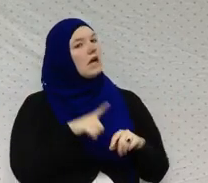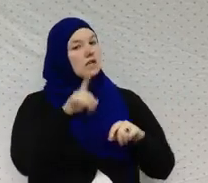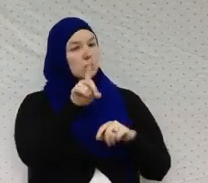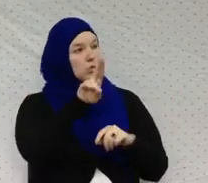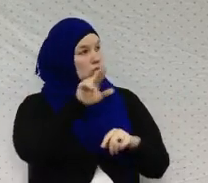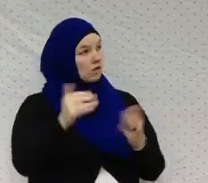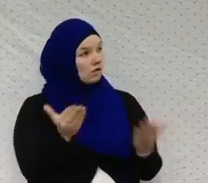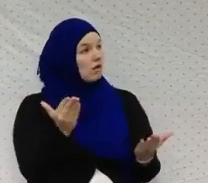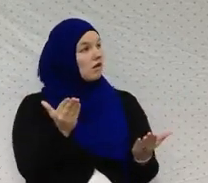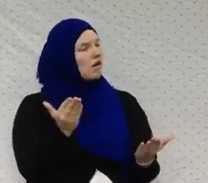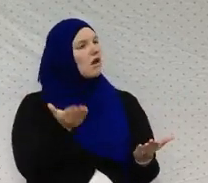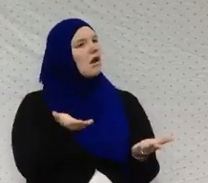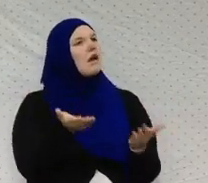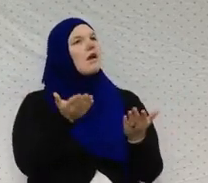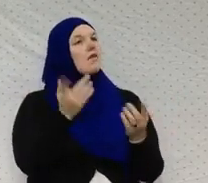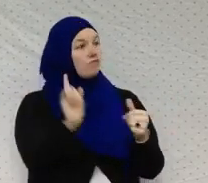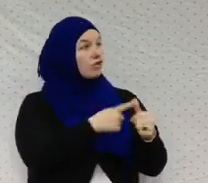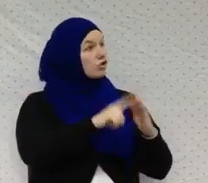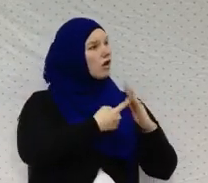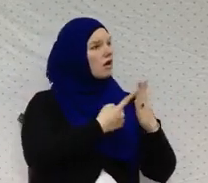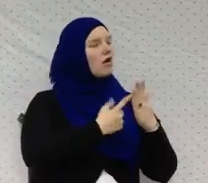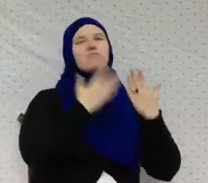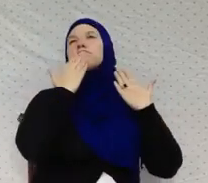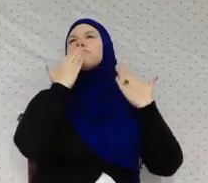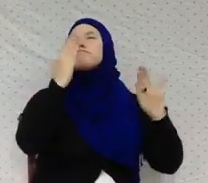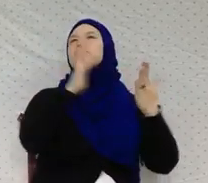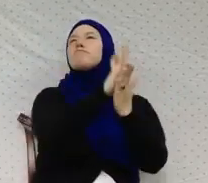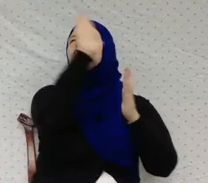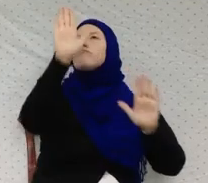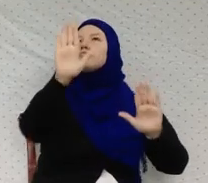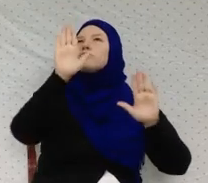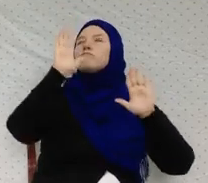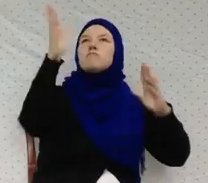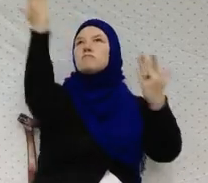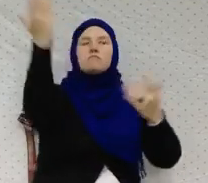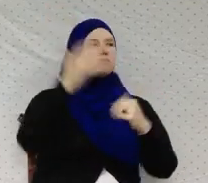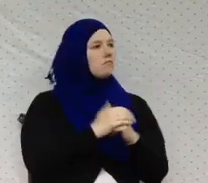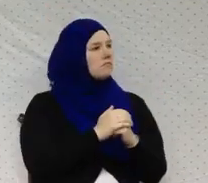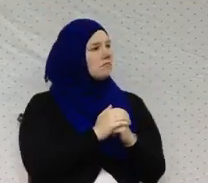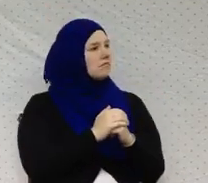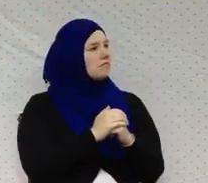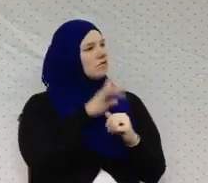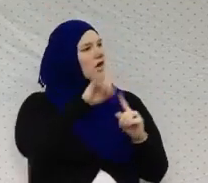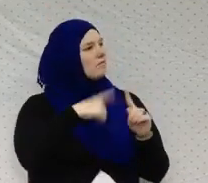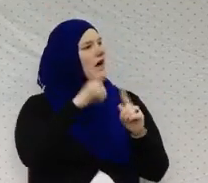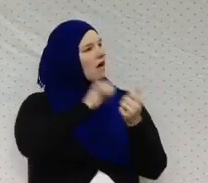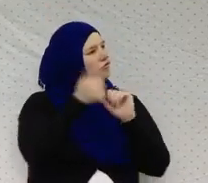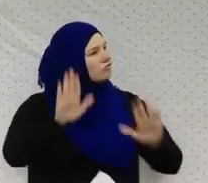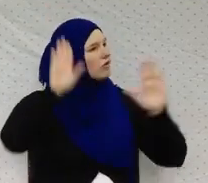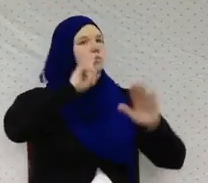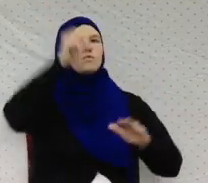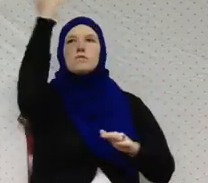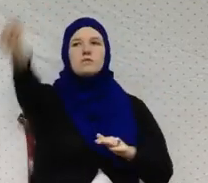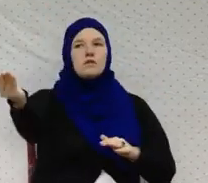this dua in this way by praising Allah subhanahu wa ta'ala. اللهم أنت ربي لا إله